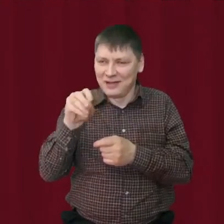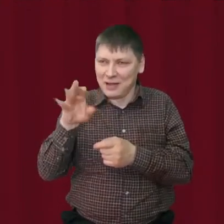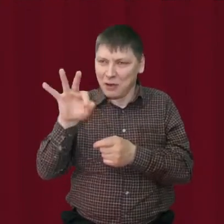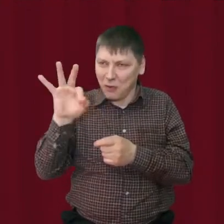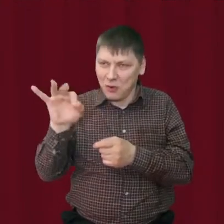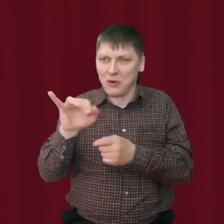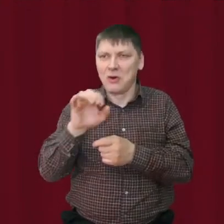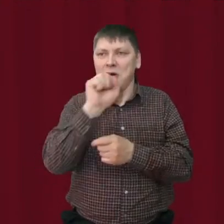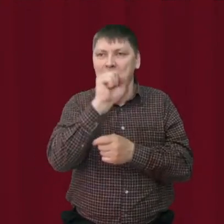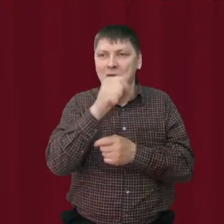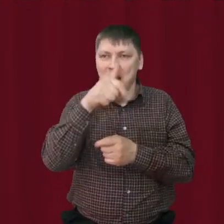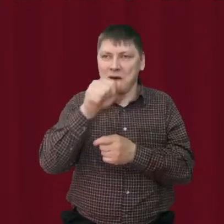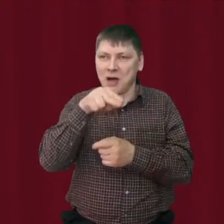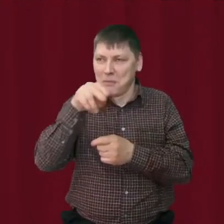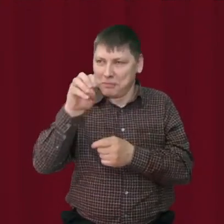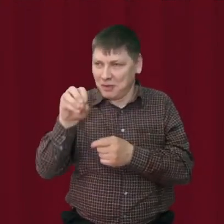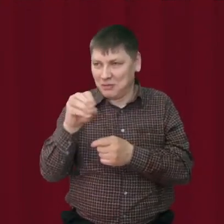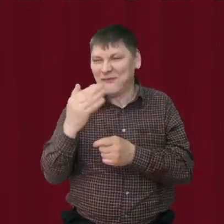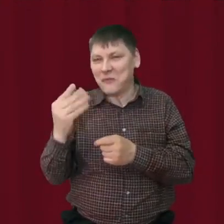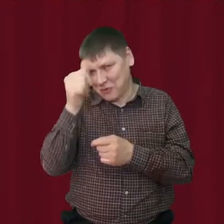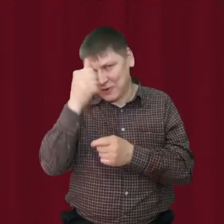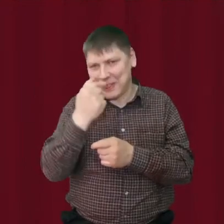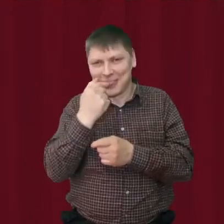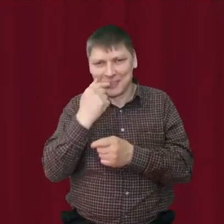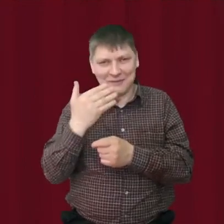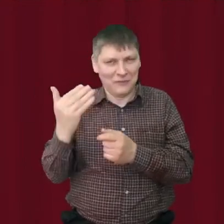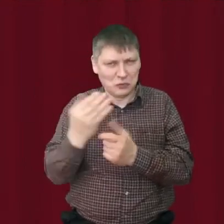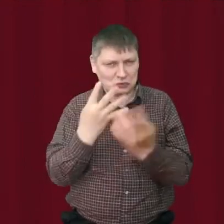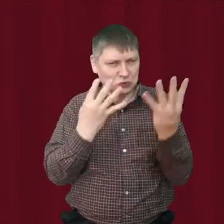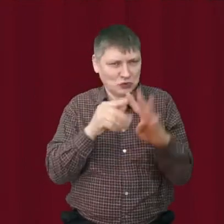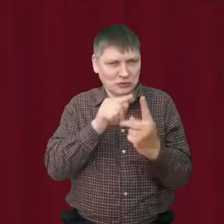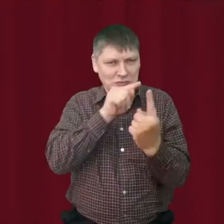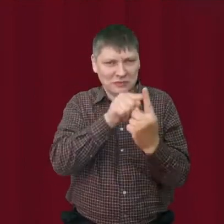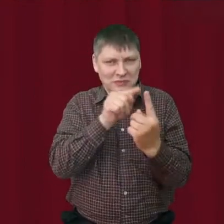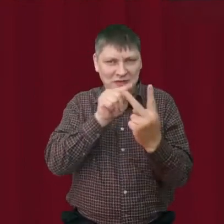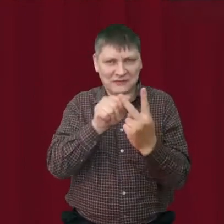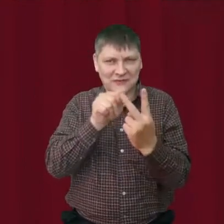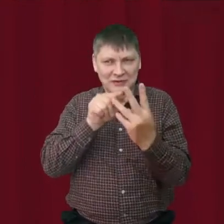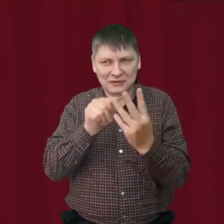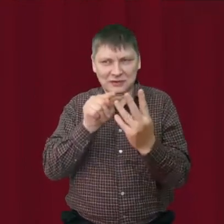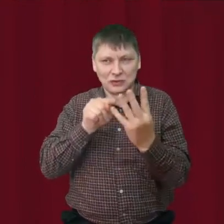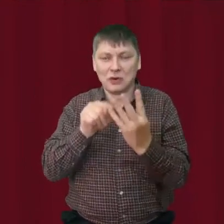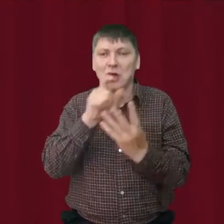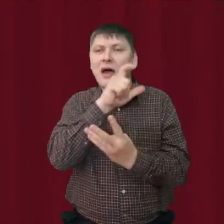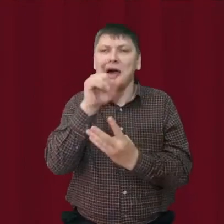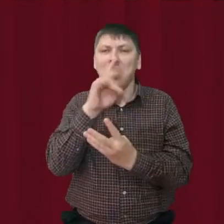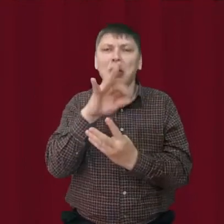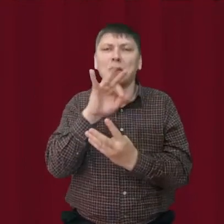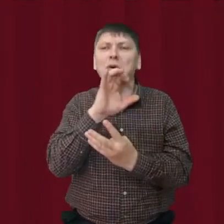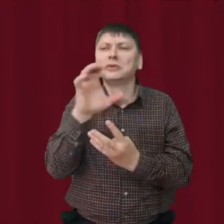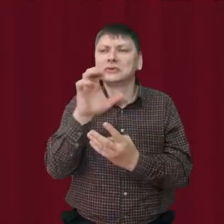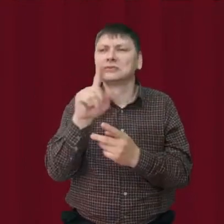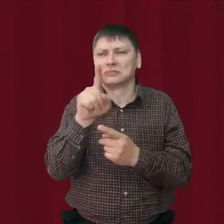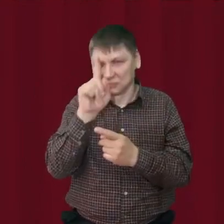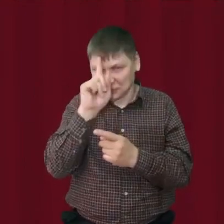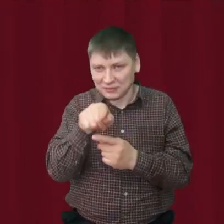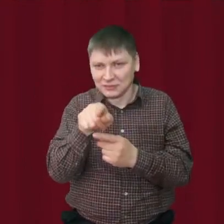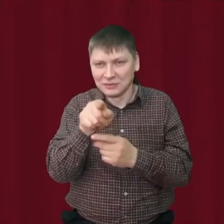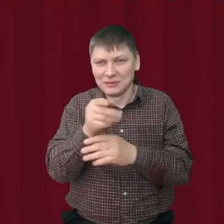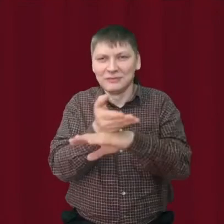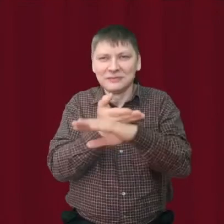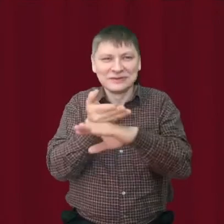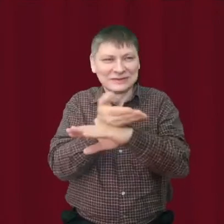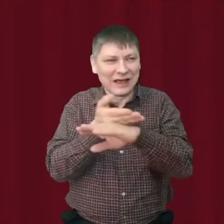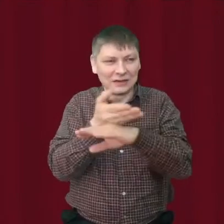или иную сторону любви. Учитывая, что слово «эрос», которое означало близкие, интимные отношения